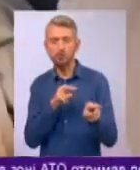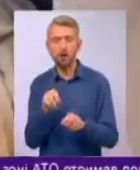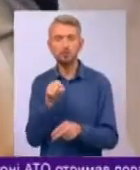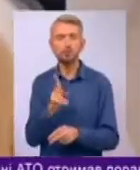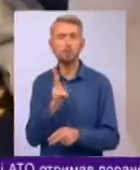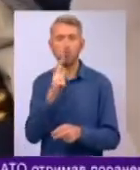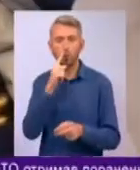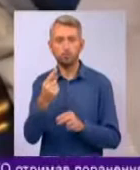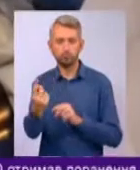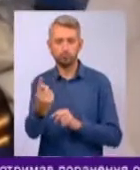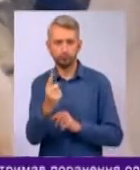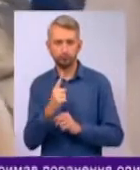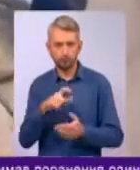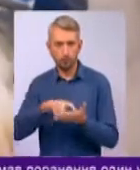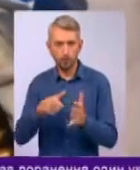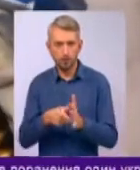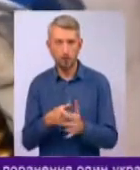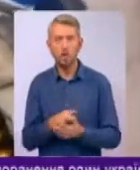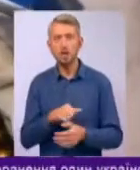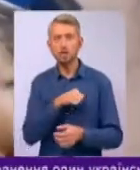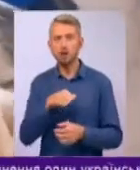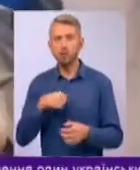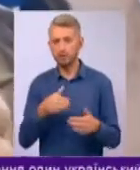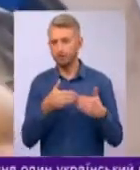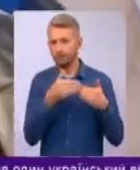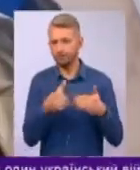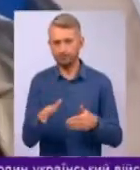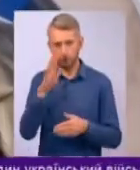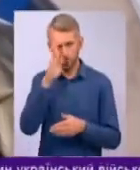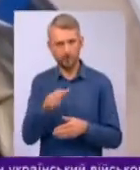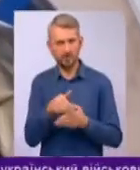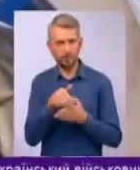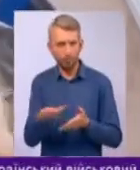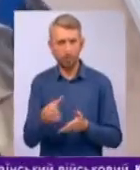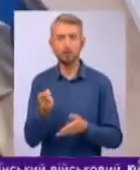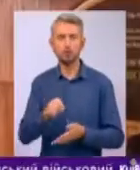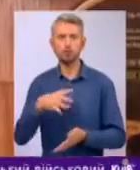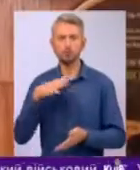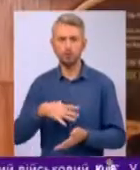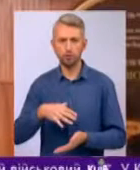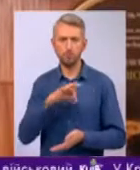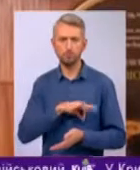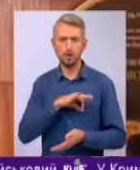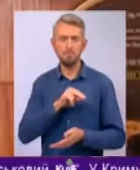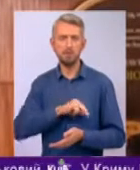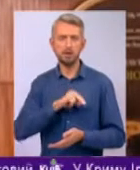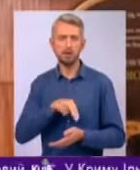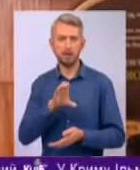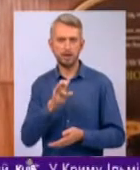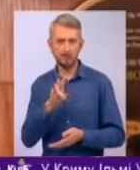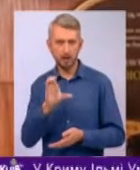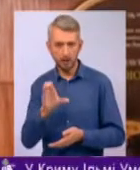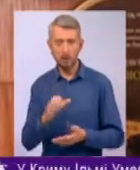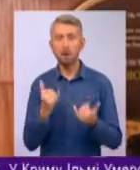хто наближається до помешкання. Самостійно відкрити двері чоловік відмовився, тож довелося залучати працівників ДСНС. Нині